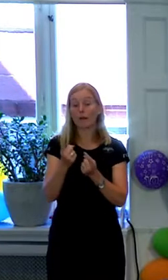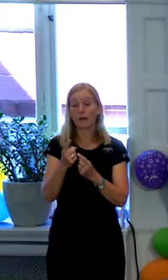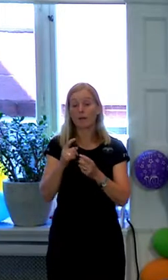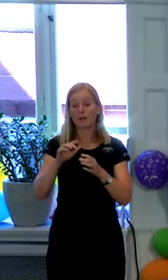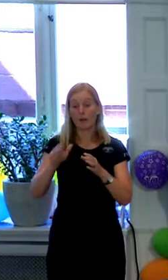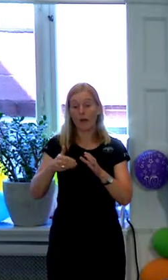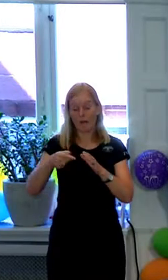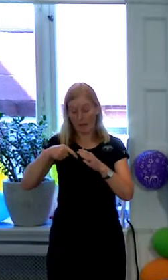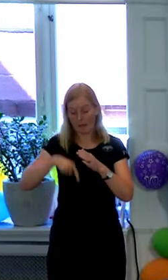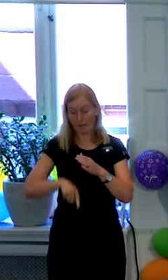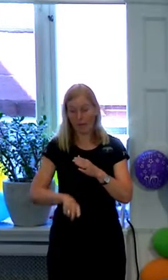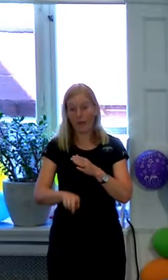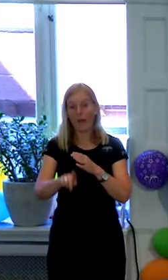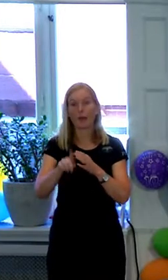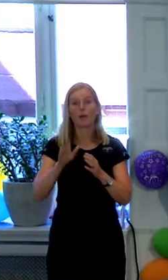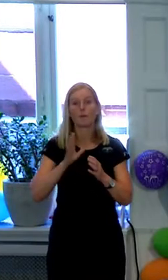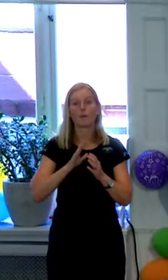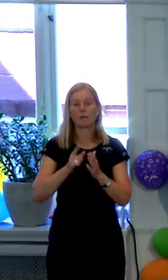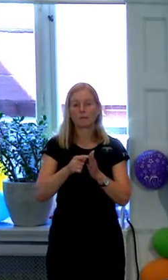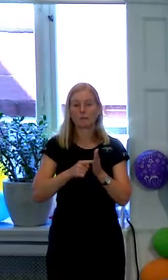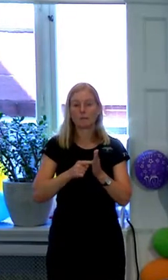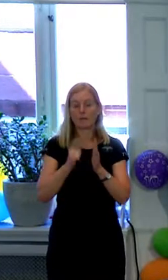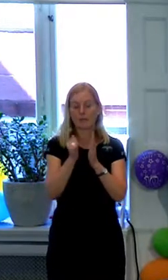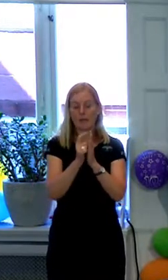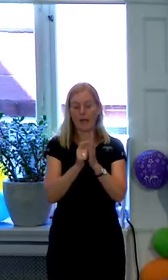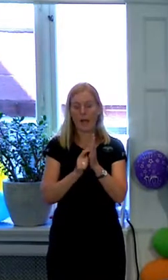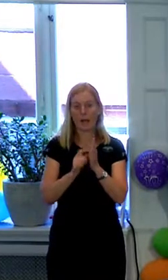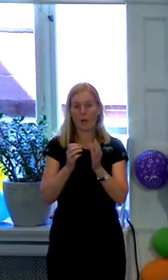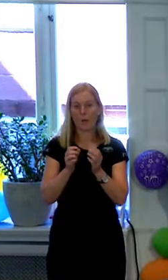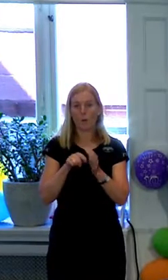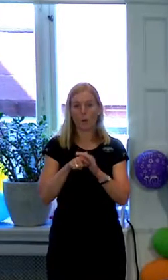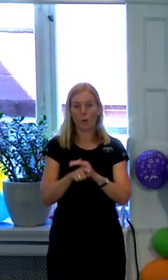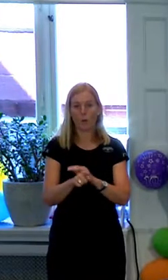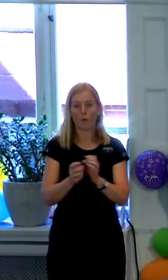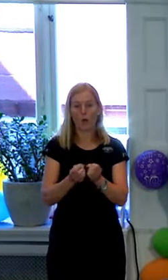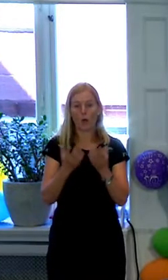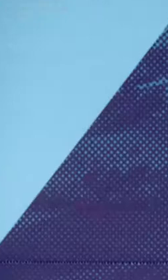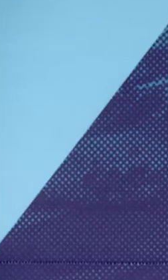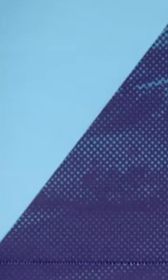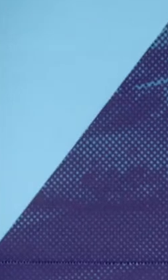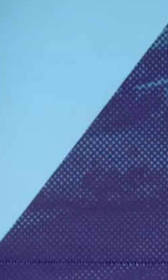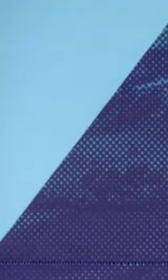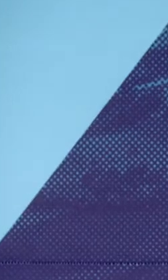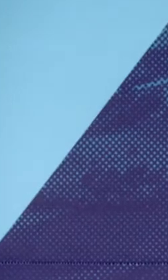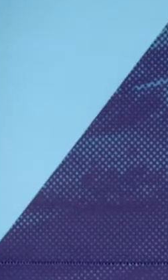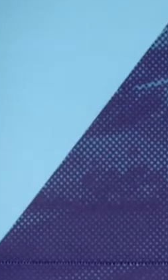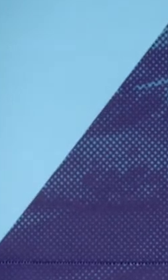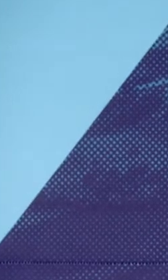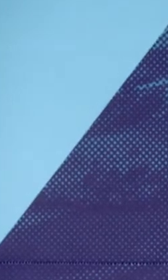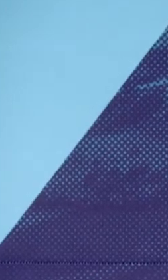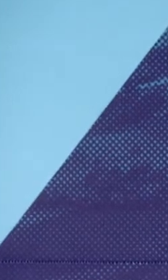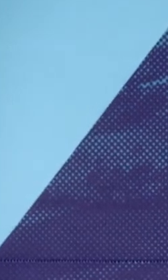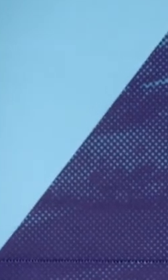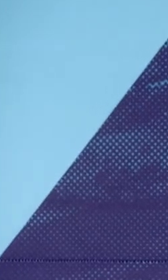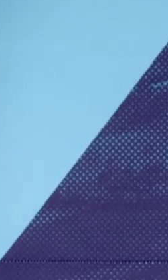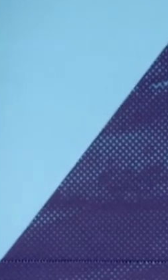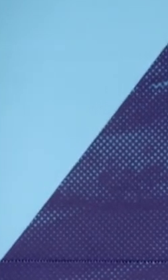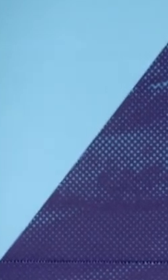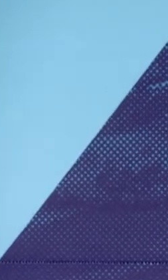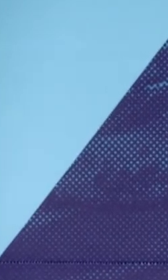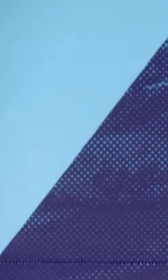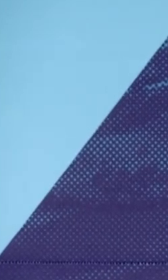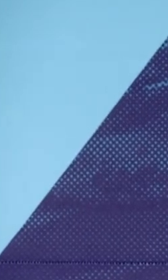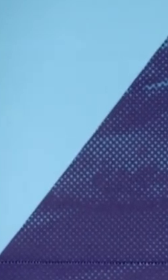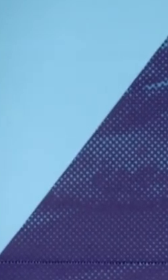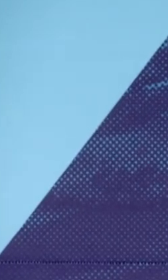gräva ner, men det finns väldigt strikta regler för tunnellösningar och gods. Och utifrån farlig godsaspekt inte minst?